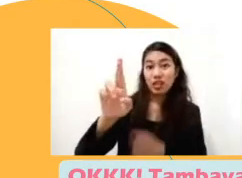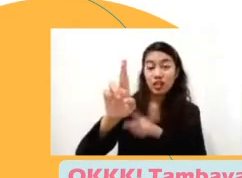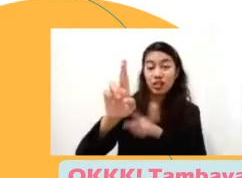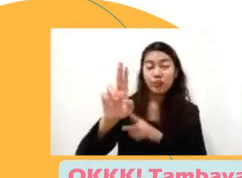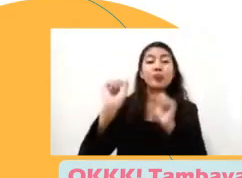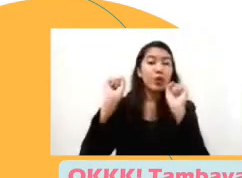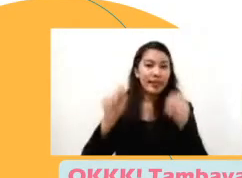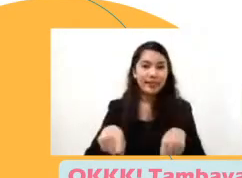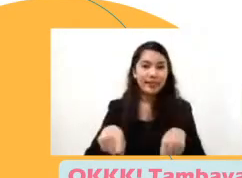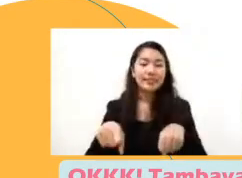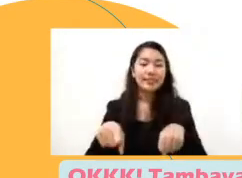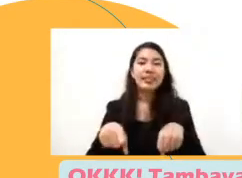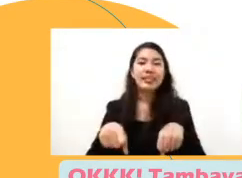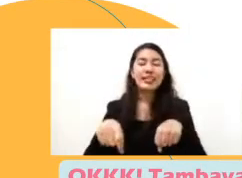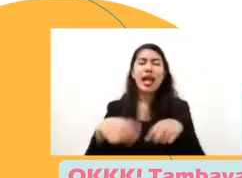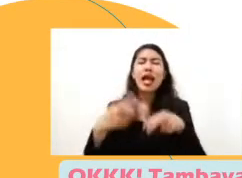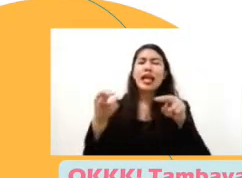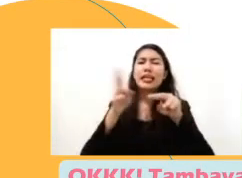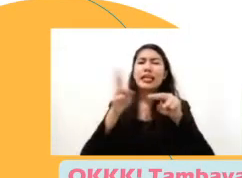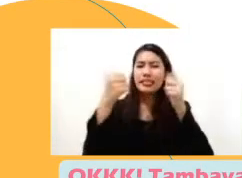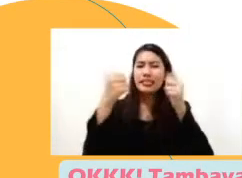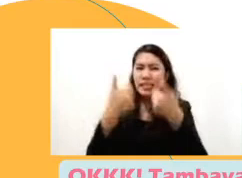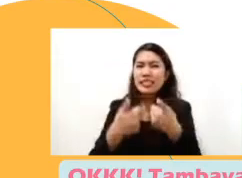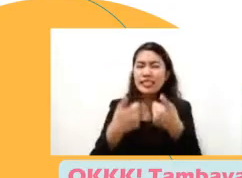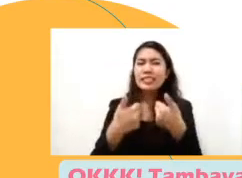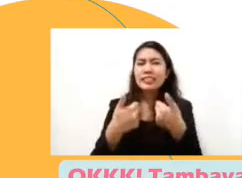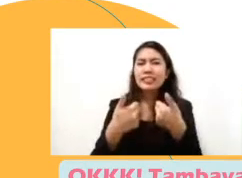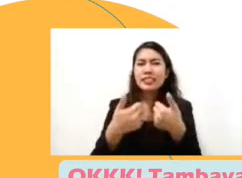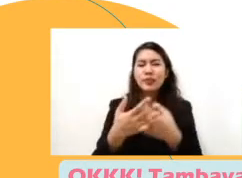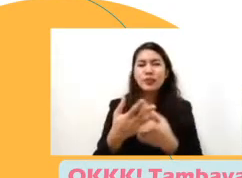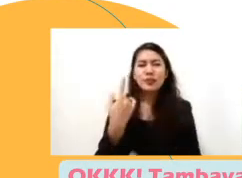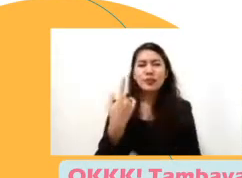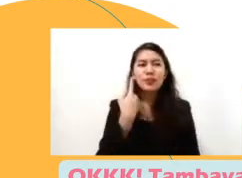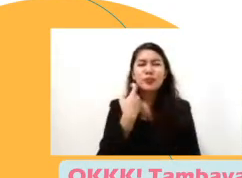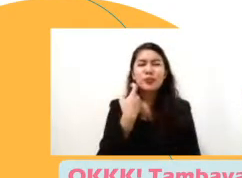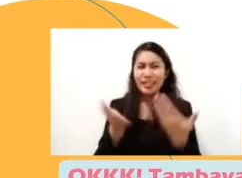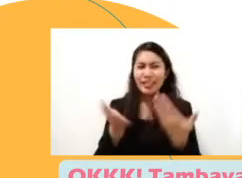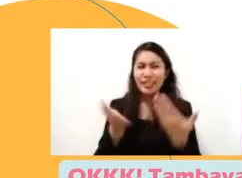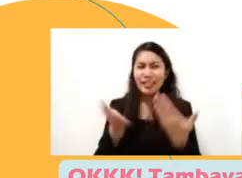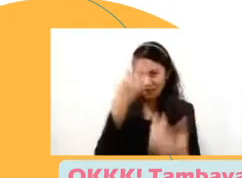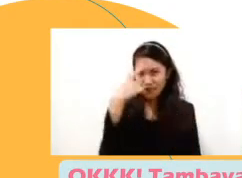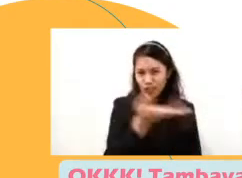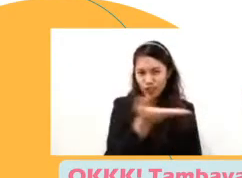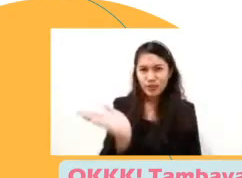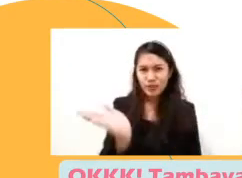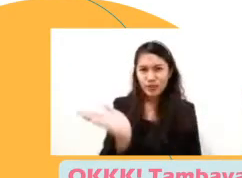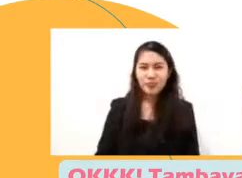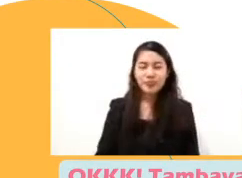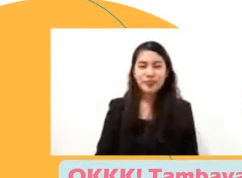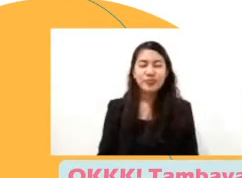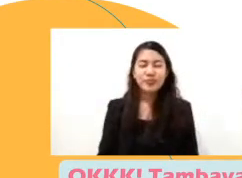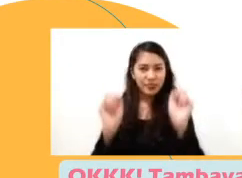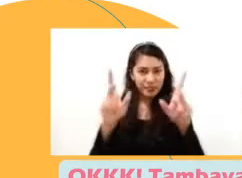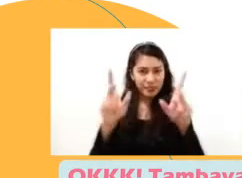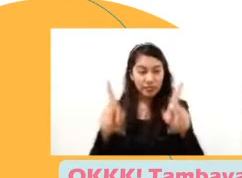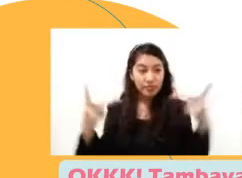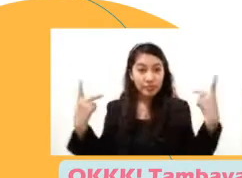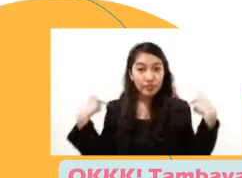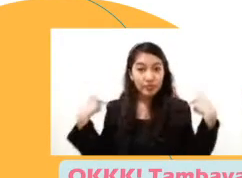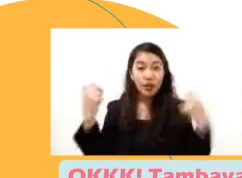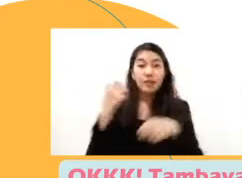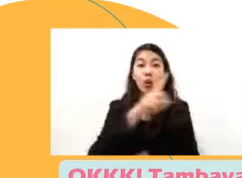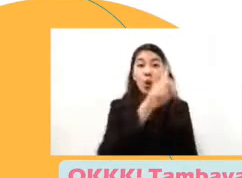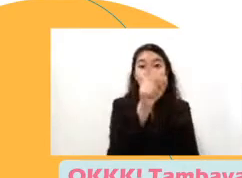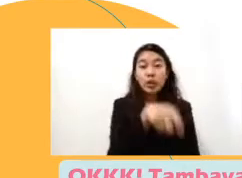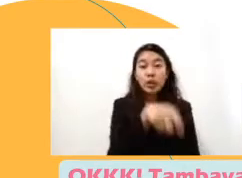an extra challenge. Para naman, kasi madali na lang to. Joke lang. Para yan. Okay, may tanong tayo. Pwede po